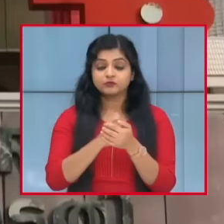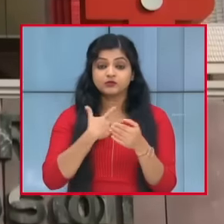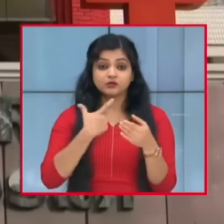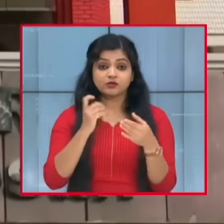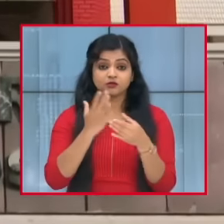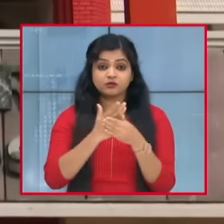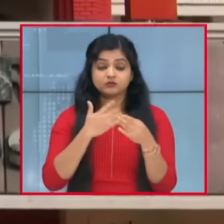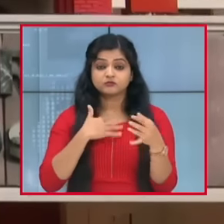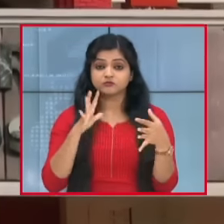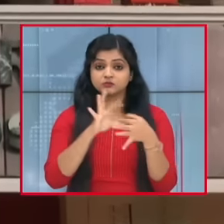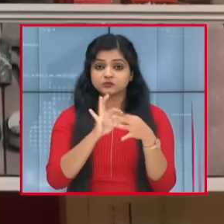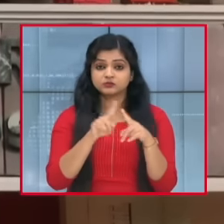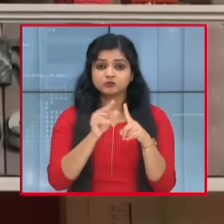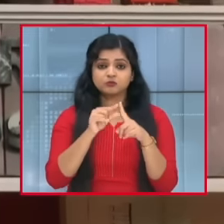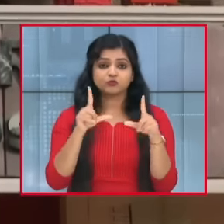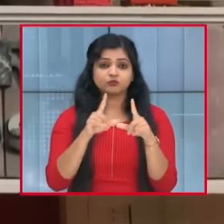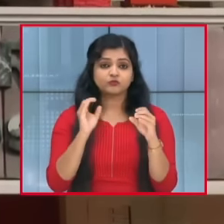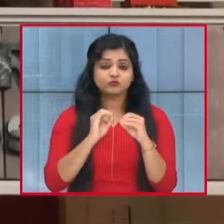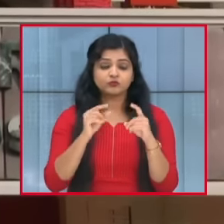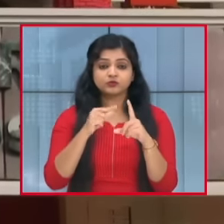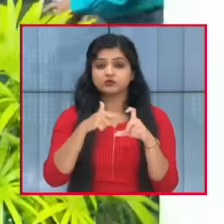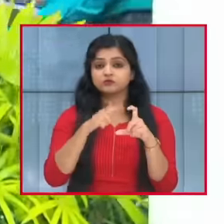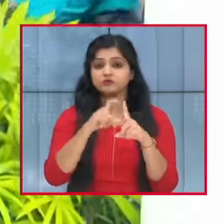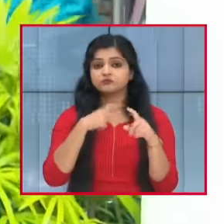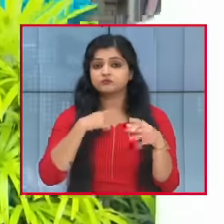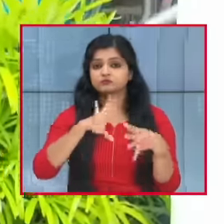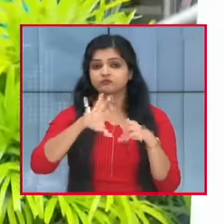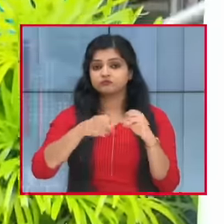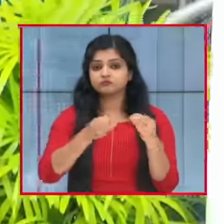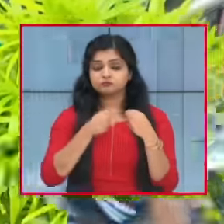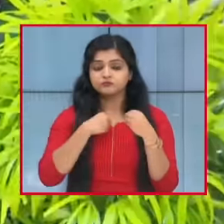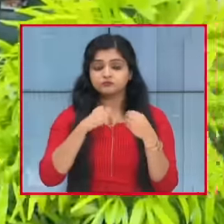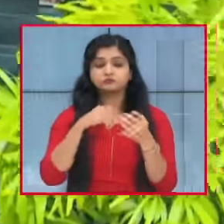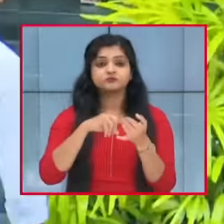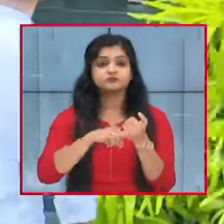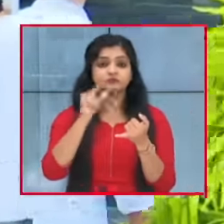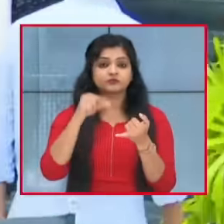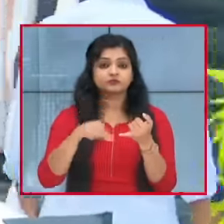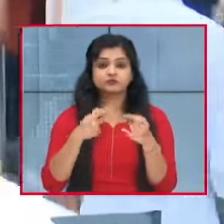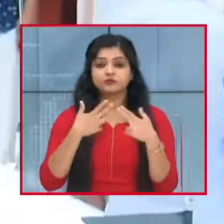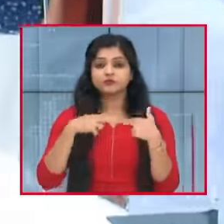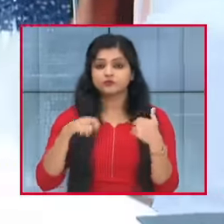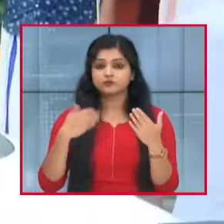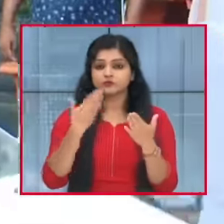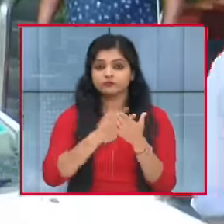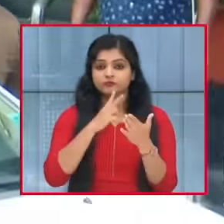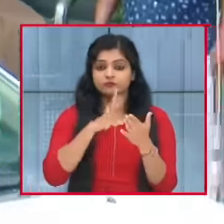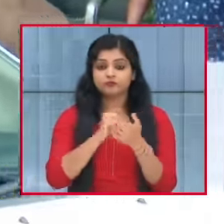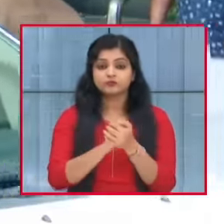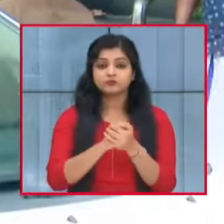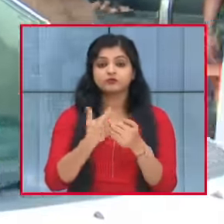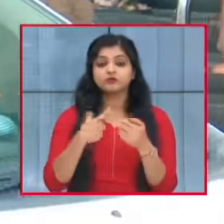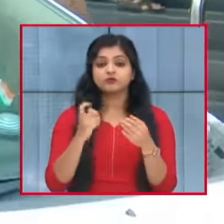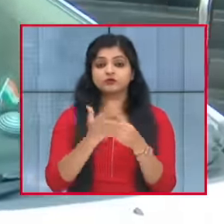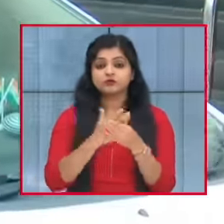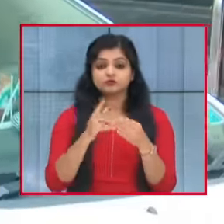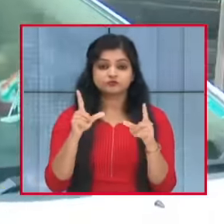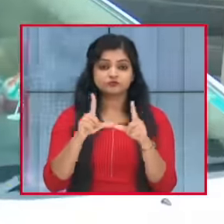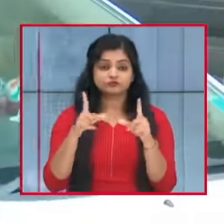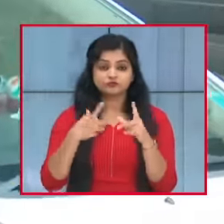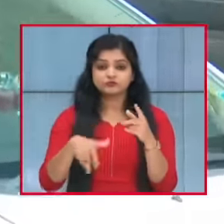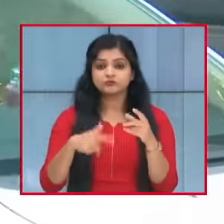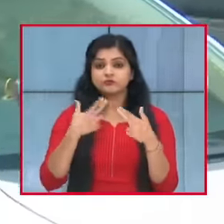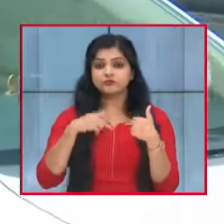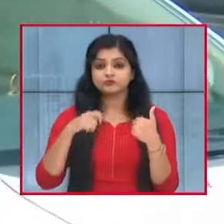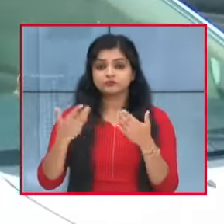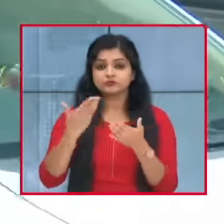യാതൊരു തെളിവുകളും ഇല്ലെന്നും ED തന്നെ വേട്ടയാടുകയാണെന്നുമായിരുന്നു ശിവശങ്കറിന്റെ വാദം. കേസുമായി ബന്ധപ്പെട്ട രേഖകൾ കോടതി നേരത്തെ വിളിച്ചു വരുത്തിയിരുന്നു. ഒപ്പം